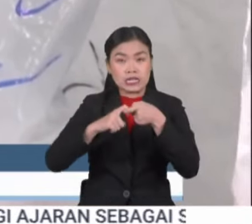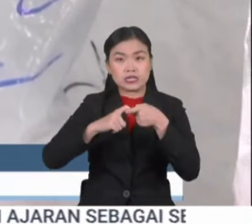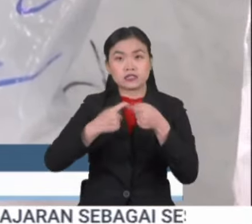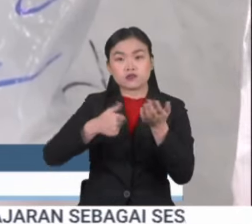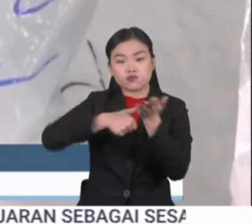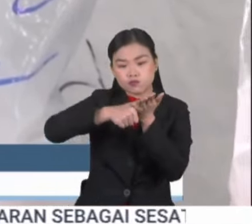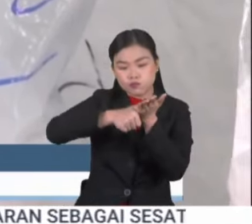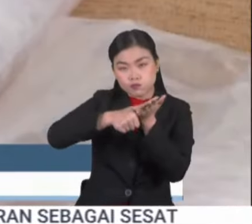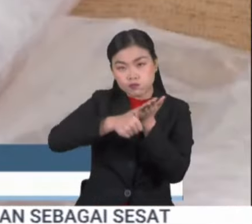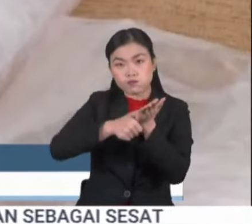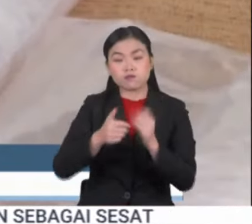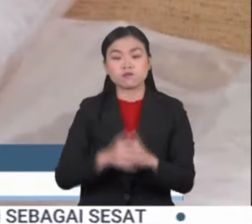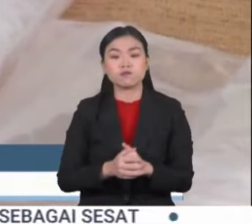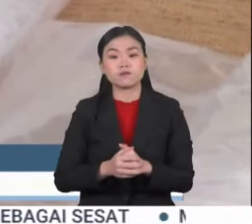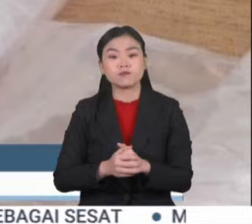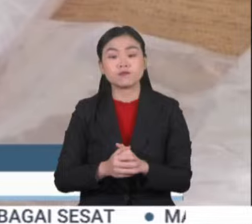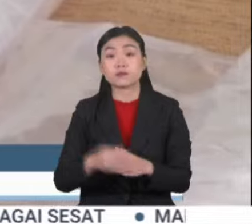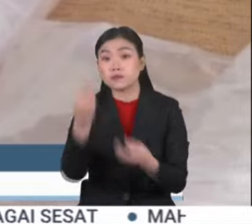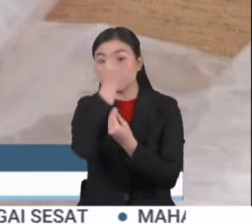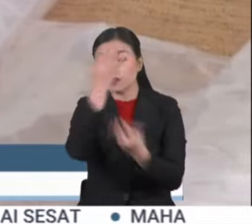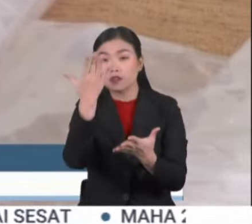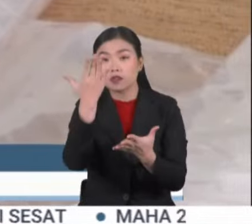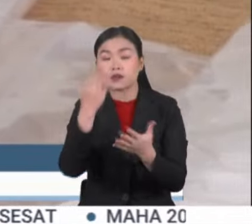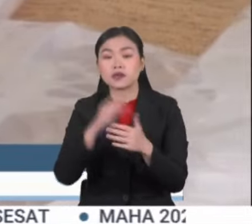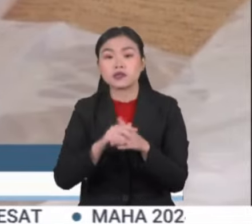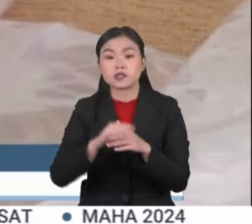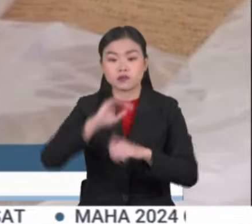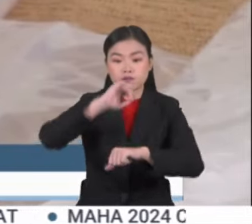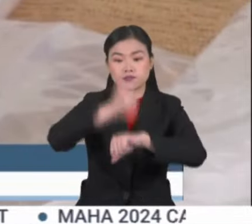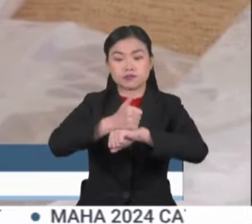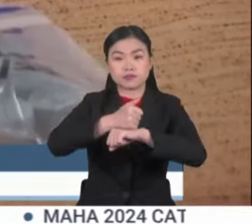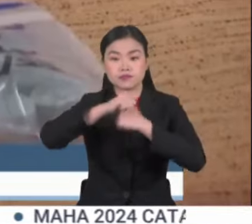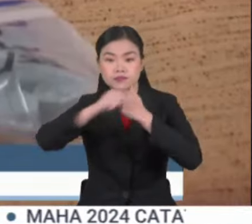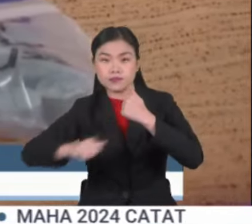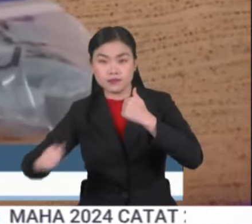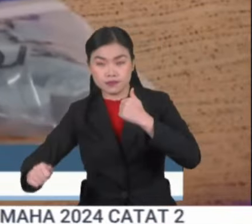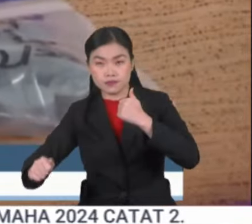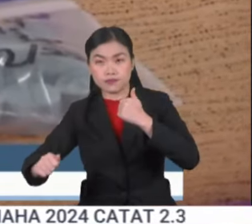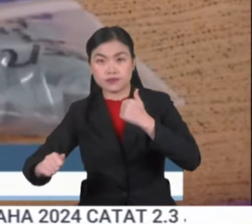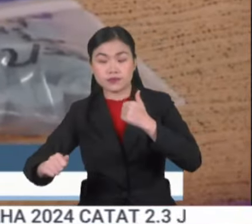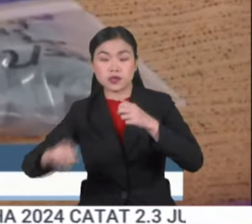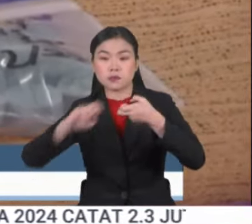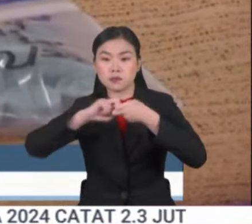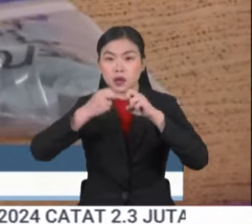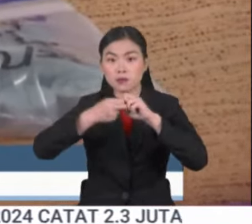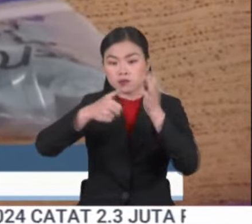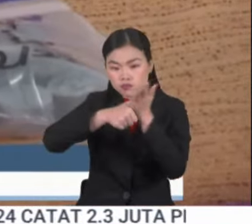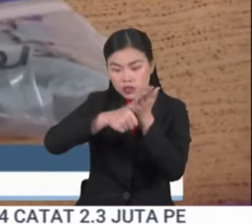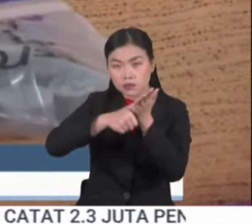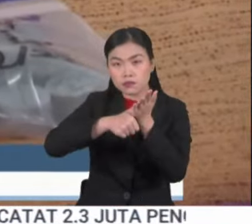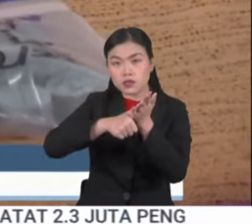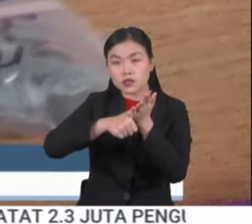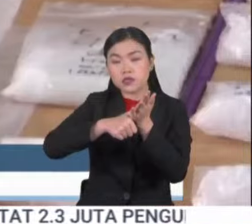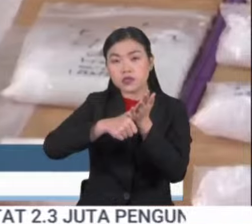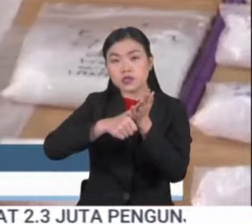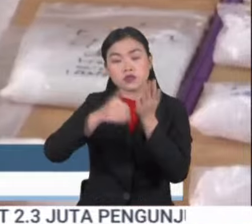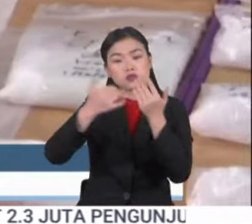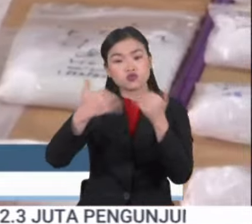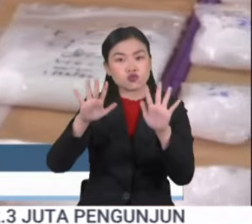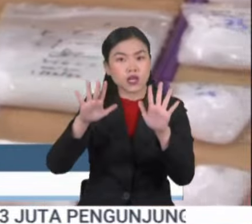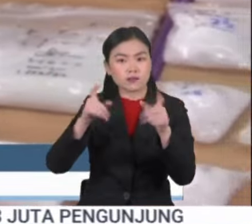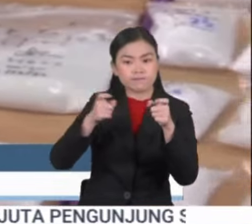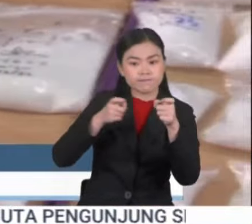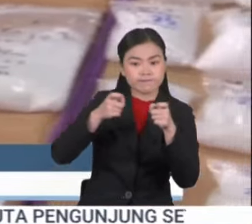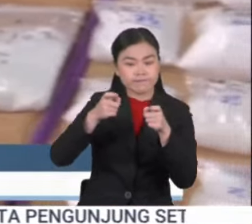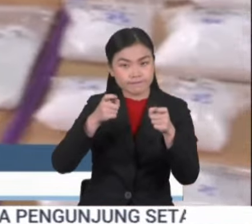penglibatan pelbagai agensi. Beliau memaklumkan hasil daripada penubuhan jawatankuasa tersebut, isu berkaitan dadah di Sarawak berada dalam